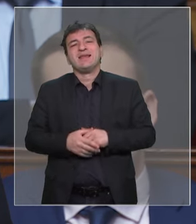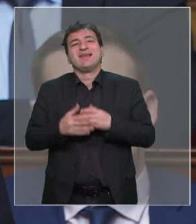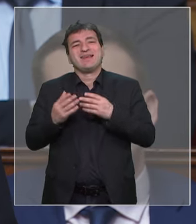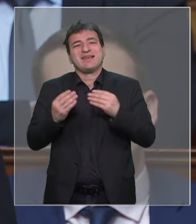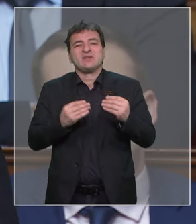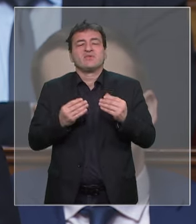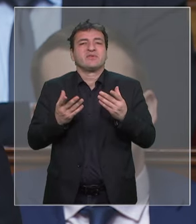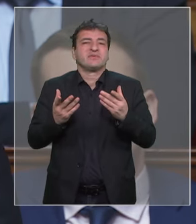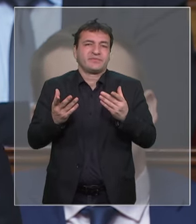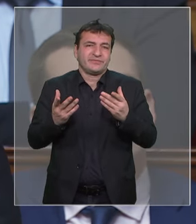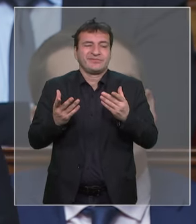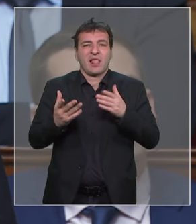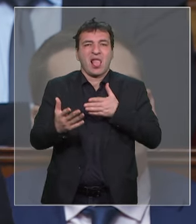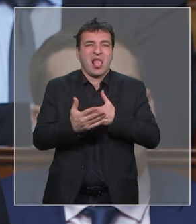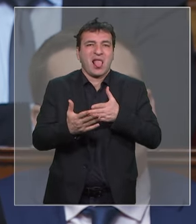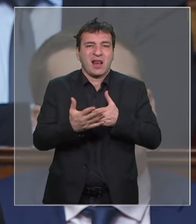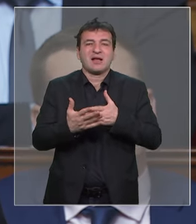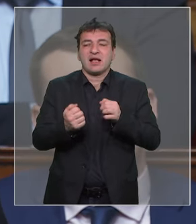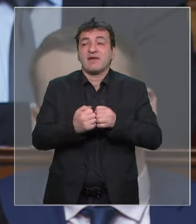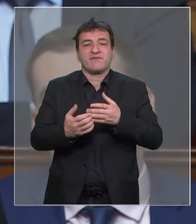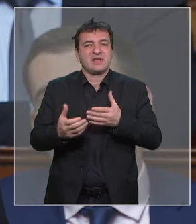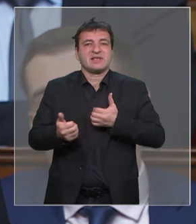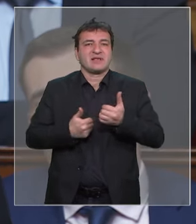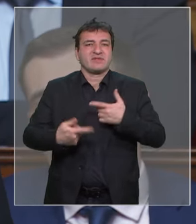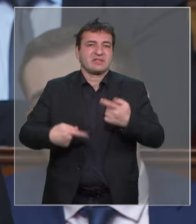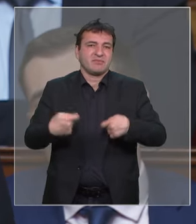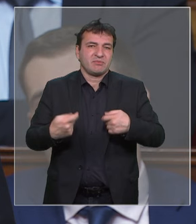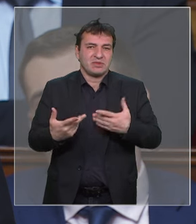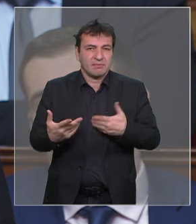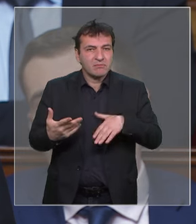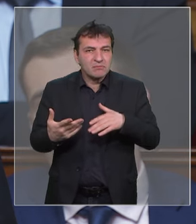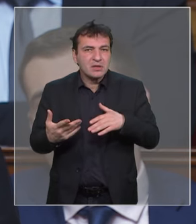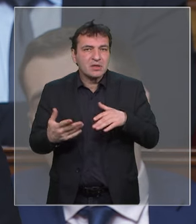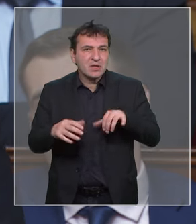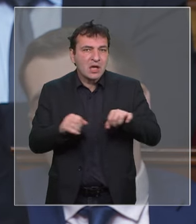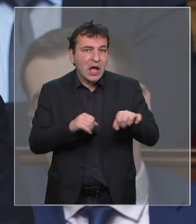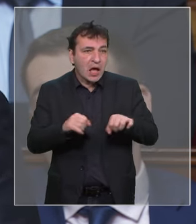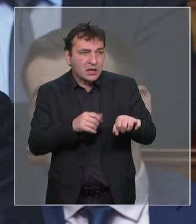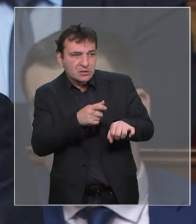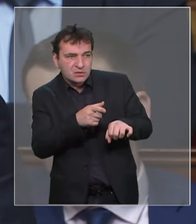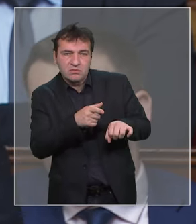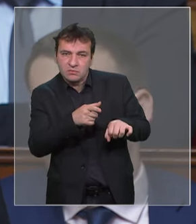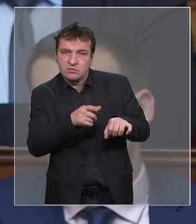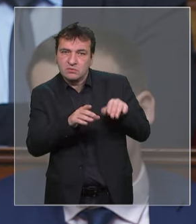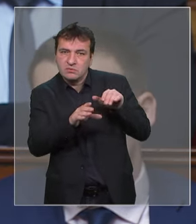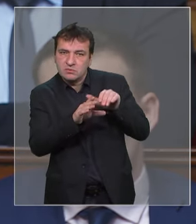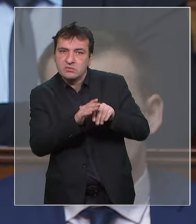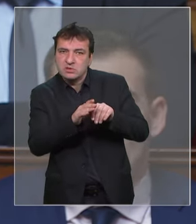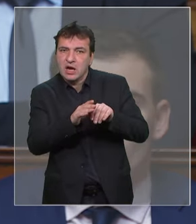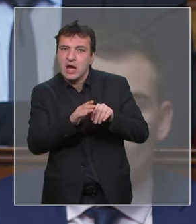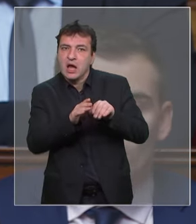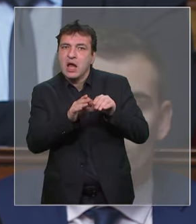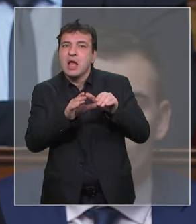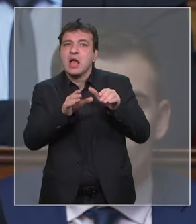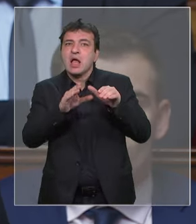Mais si l'on en croit son action au Proche-Orient, ce dernier détient-il encore vraiment une voix sur la scène internationale ? Pourtant,